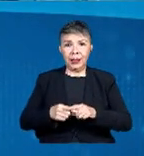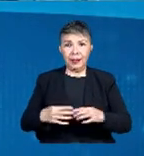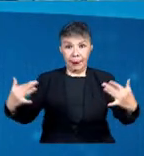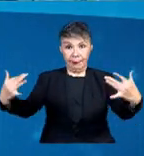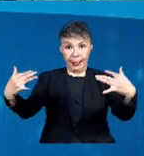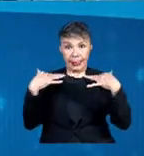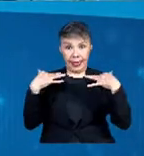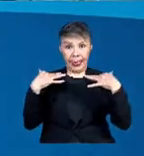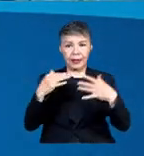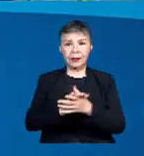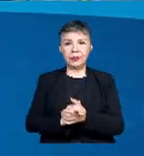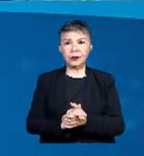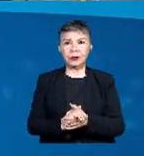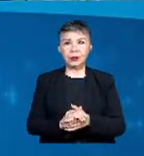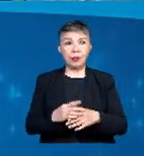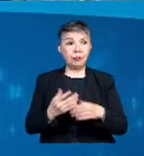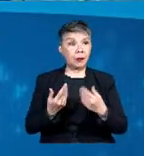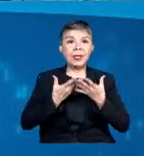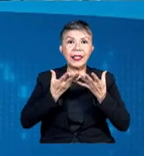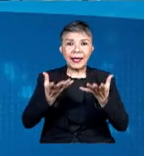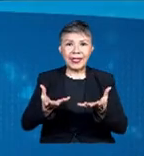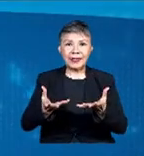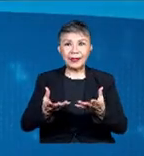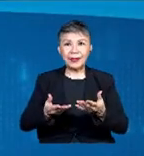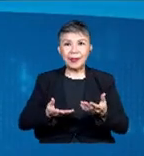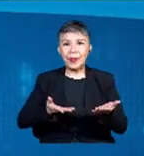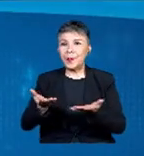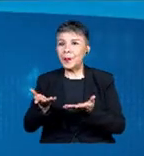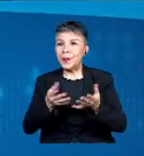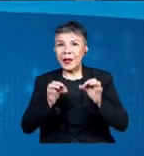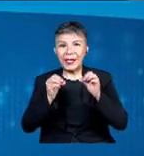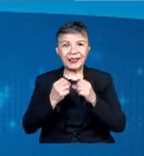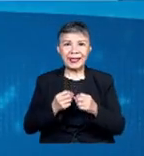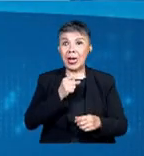media untuk memberikan